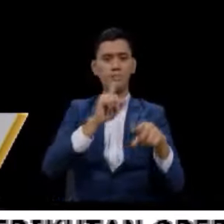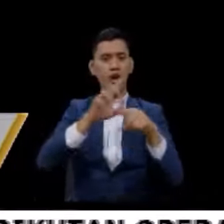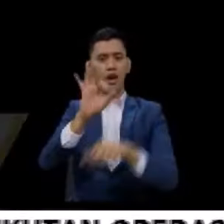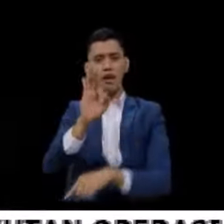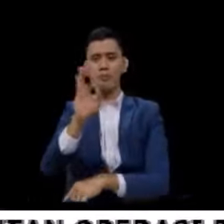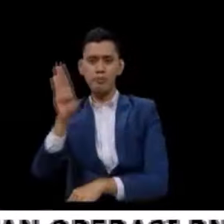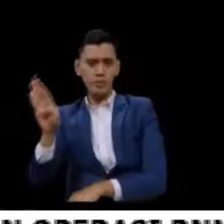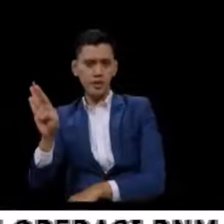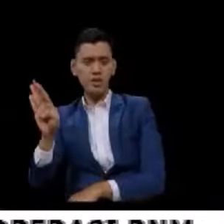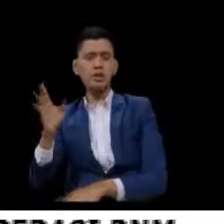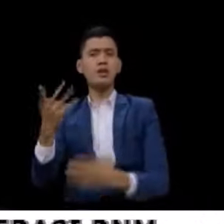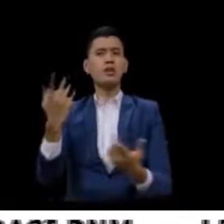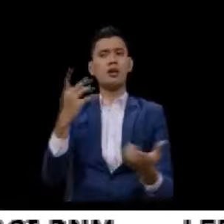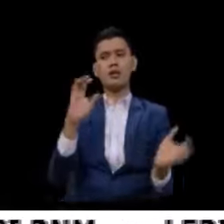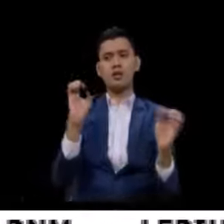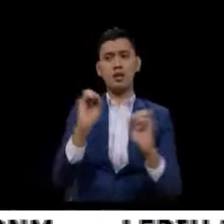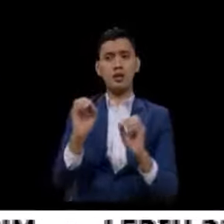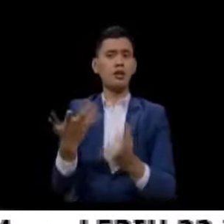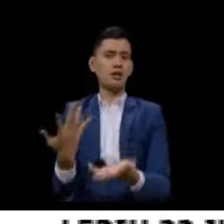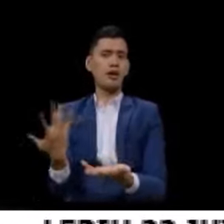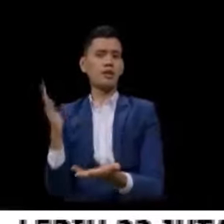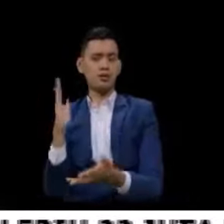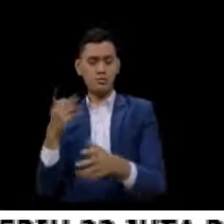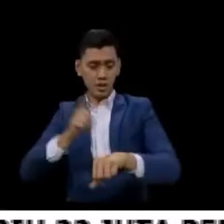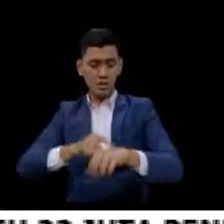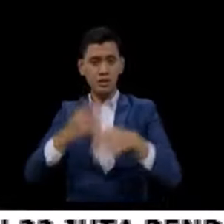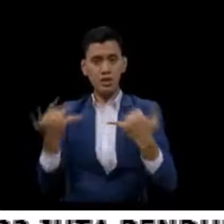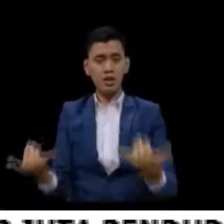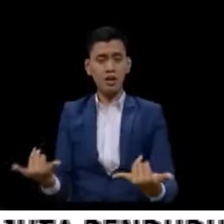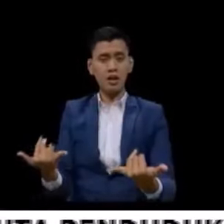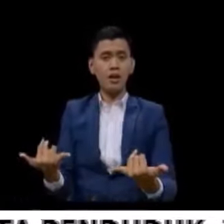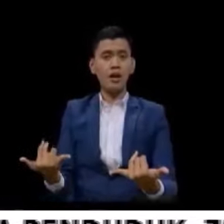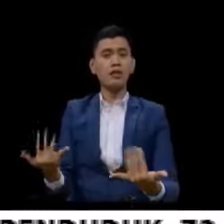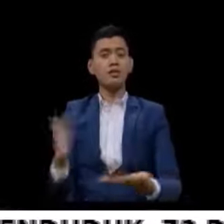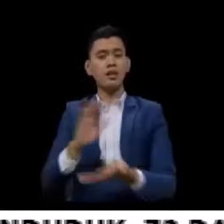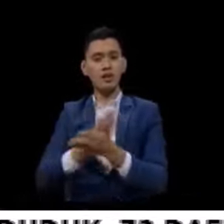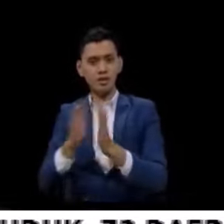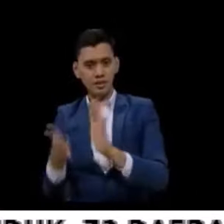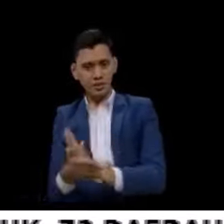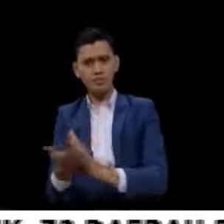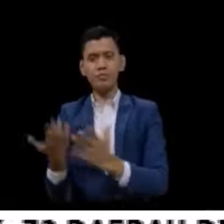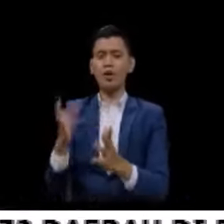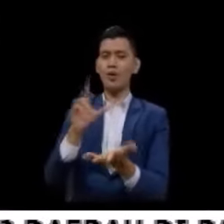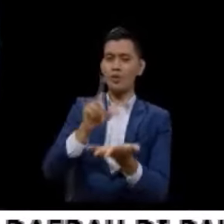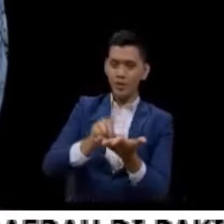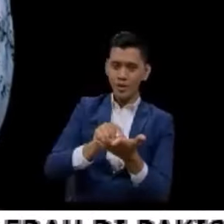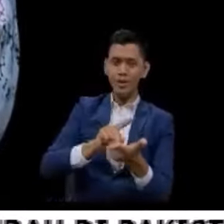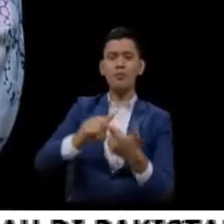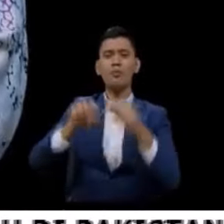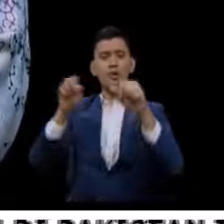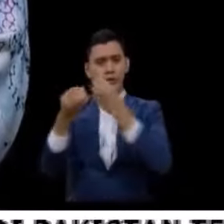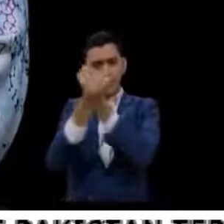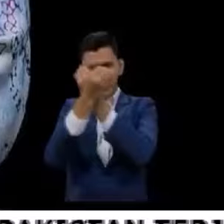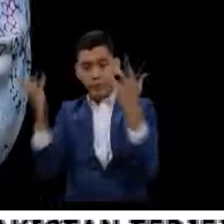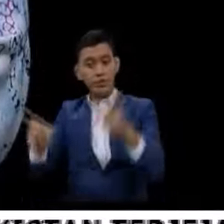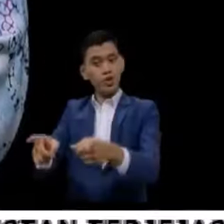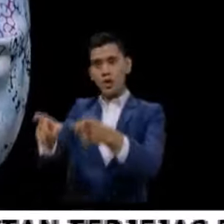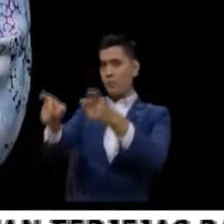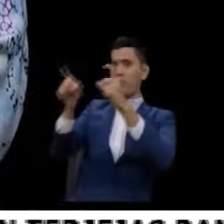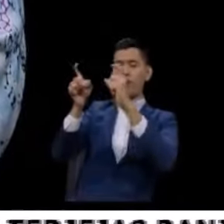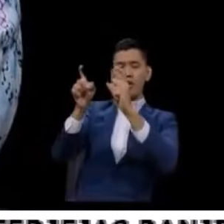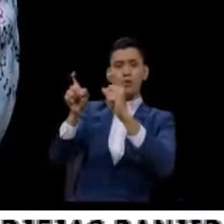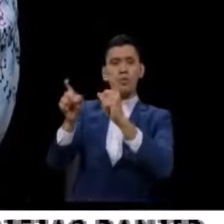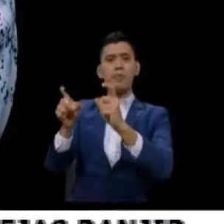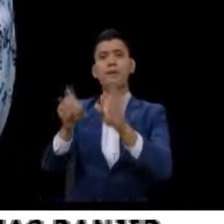dialah bulet dialah yang akan jadi repot the di akan jadi apa pengedar dialah yang akan segala-gala Debrina dengan sekelip mata